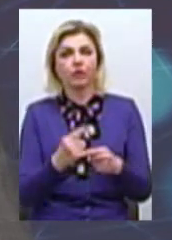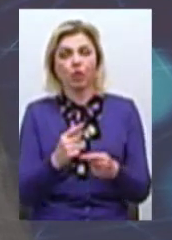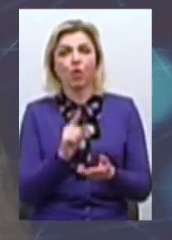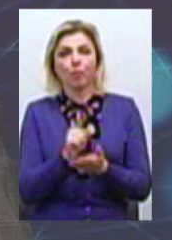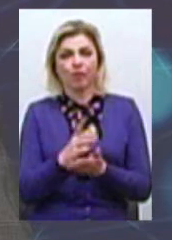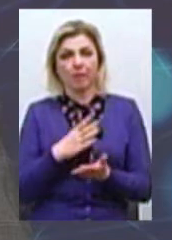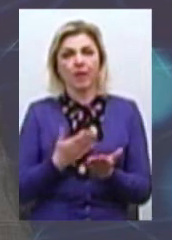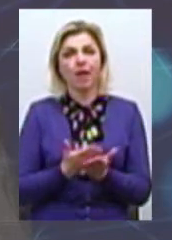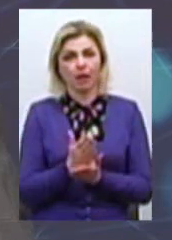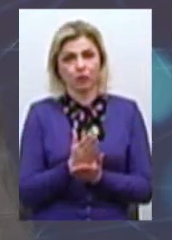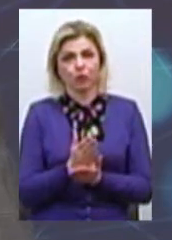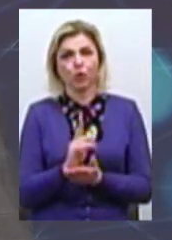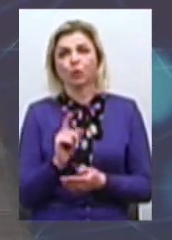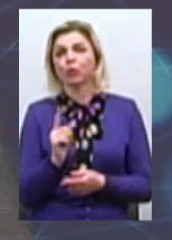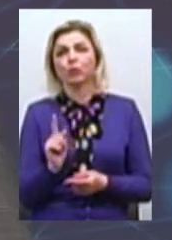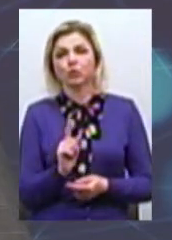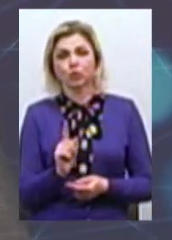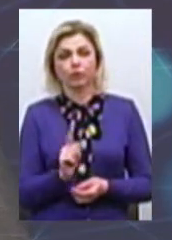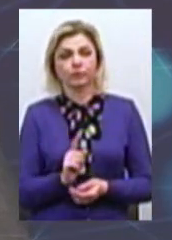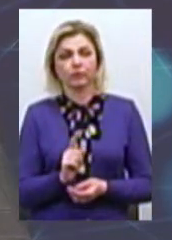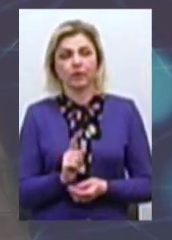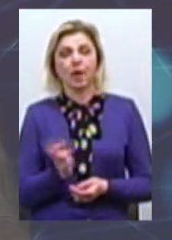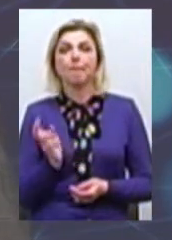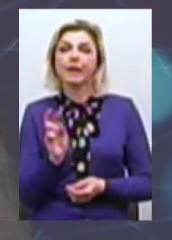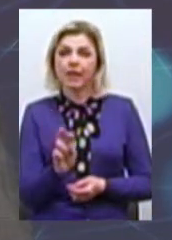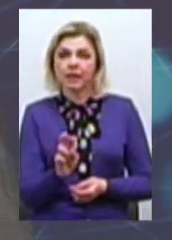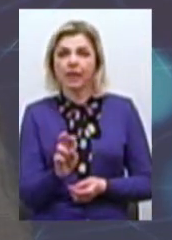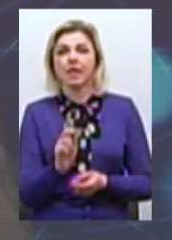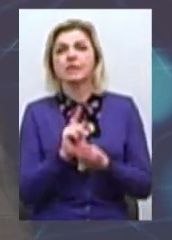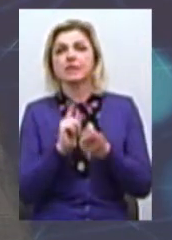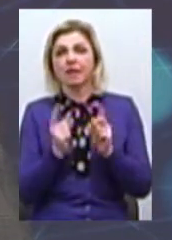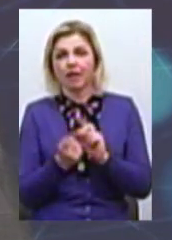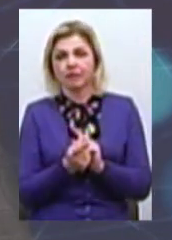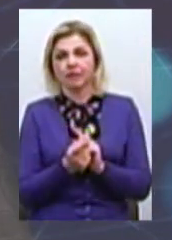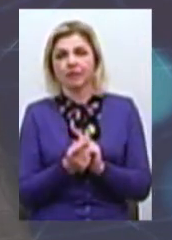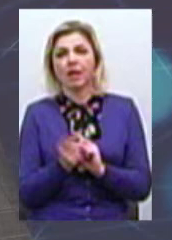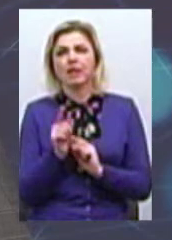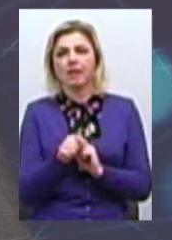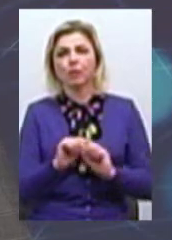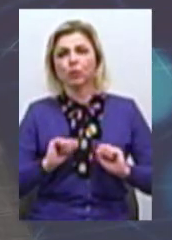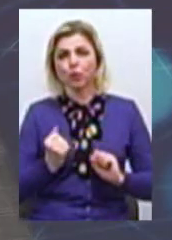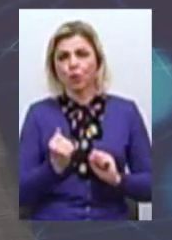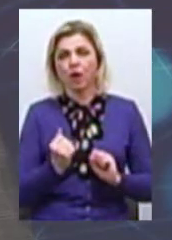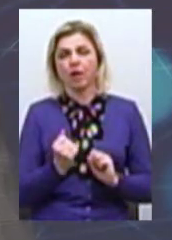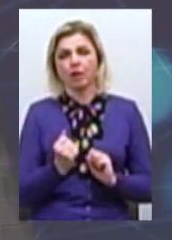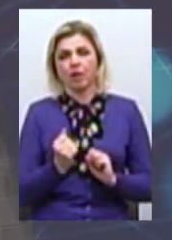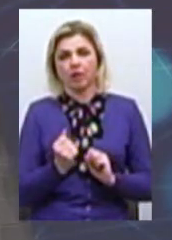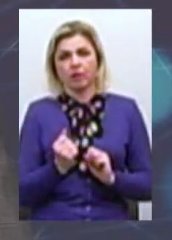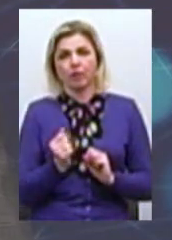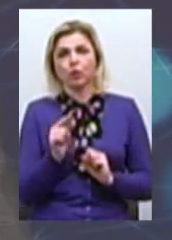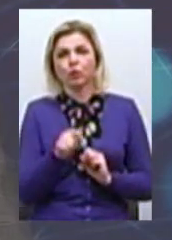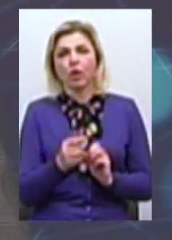повинна бути якісною, тому що прийти, стати тим другом, про якого я сказав,